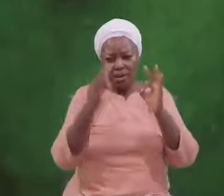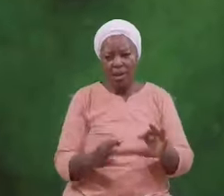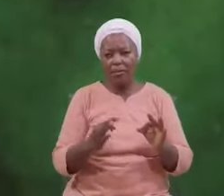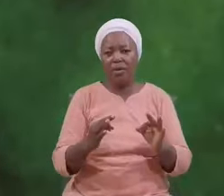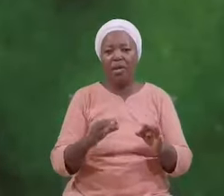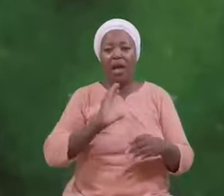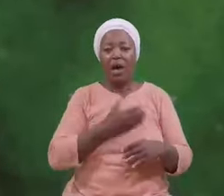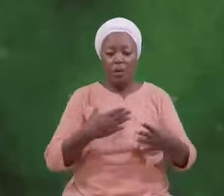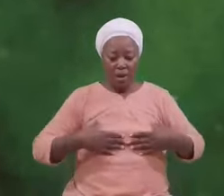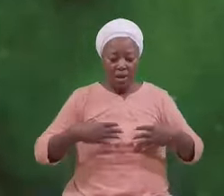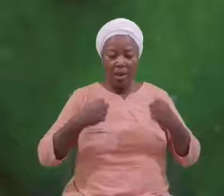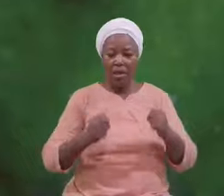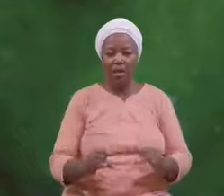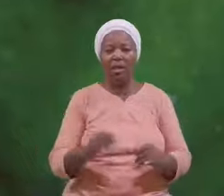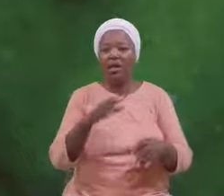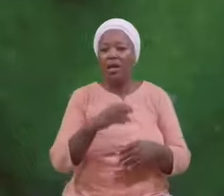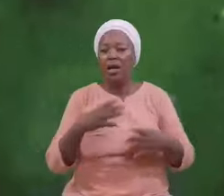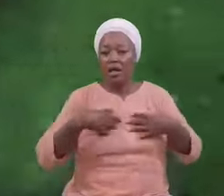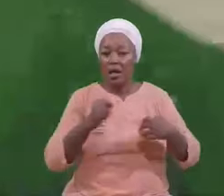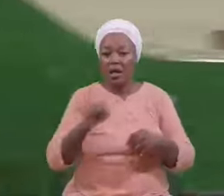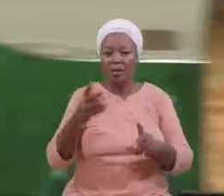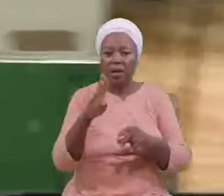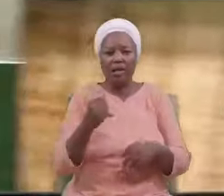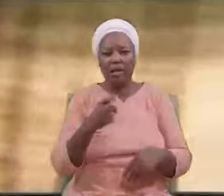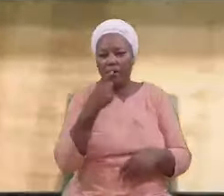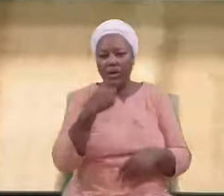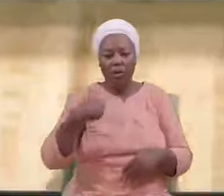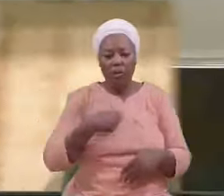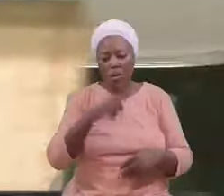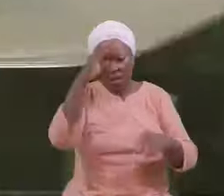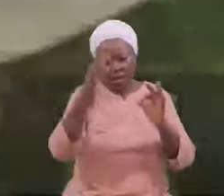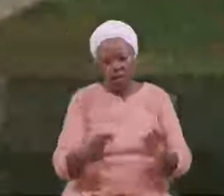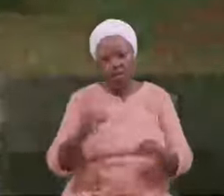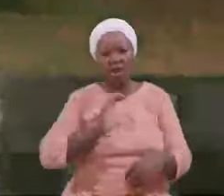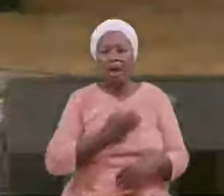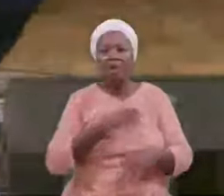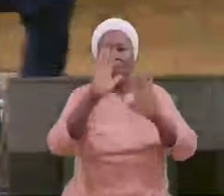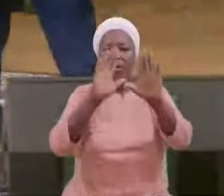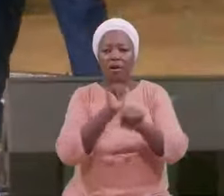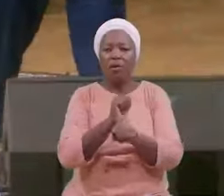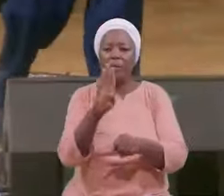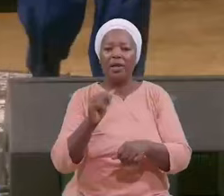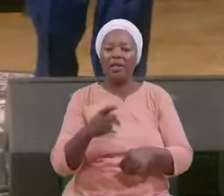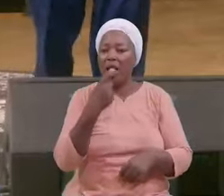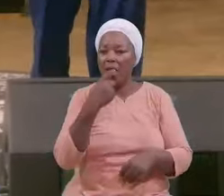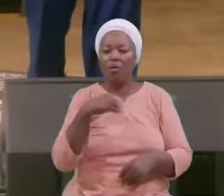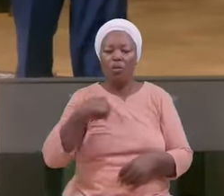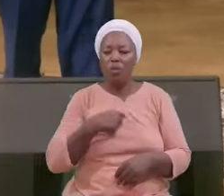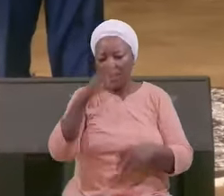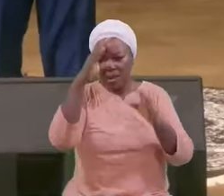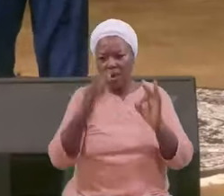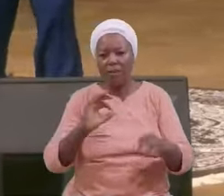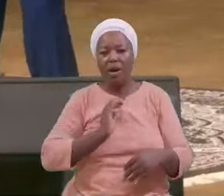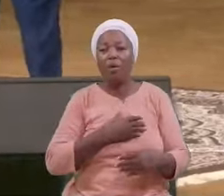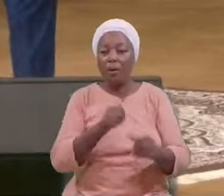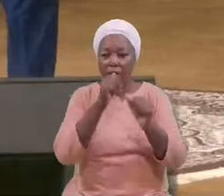guérison par la langue. Nous déterminons notre miracle par la langue. Nous déterminons notre bénédiction, notre percée